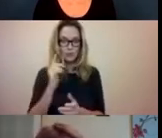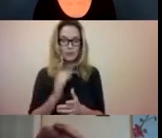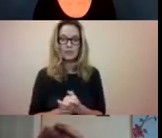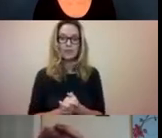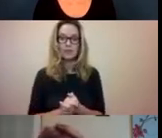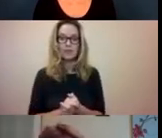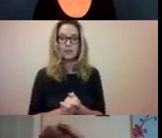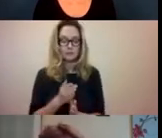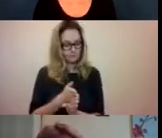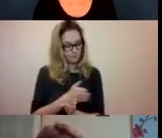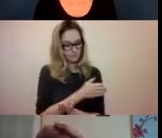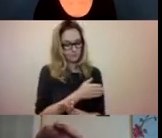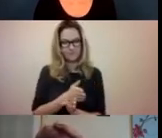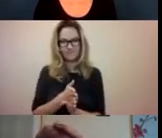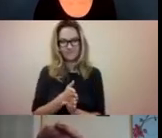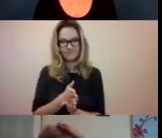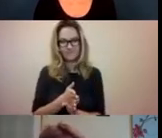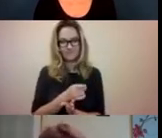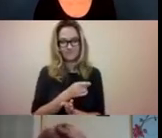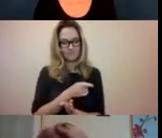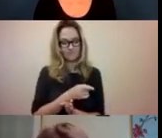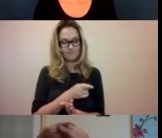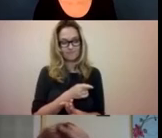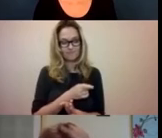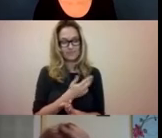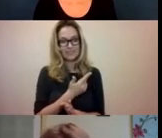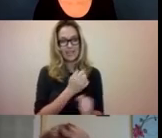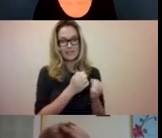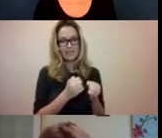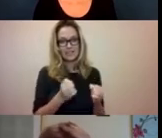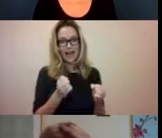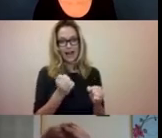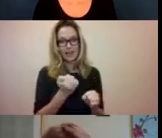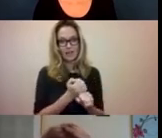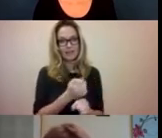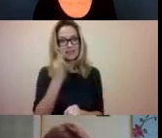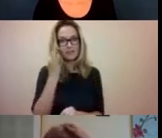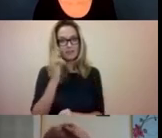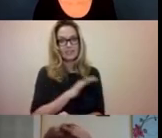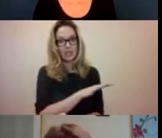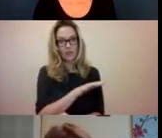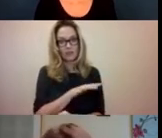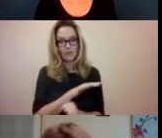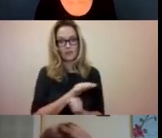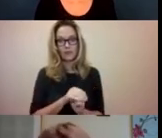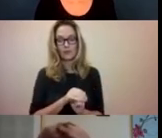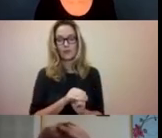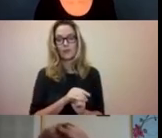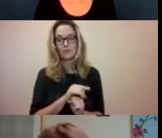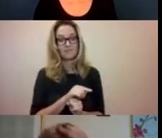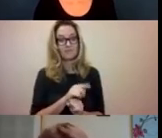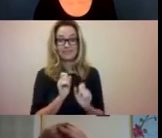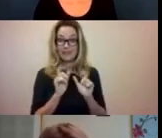werkte ik daar inmiddels toch 1 jaar of 7 alweer in Friesland. Een taal die ik niet